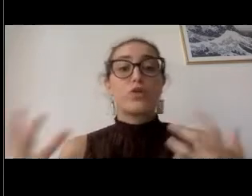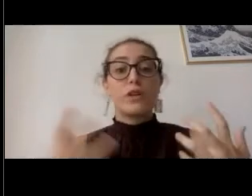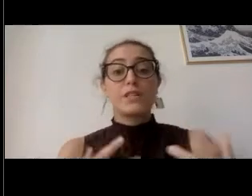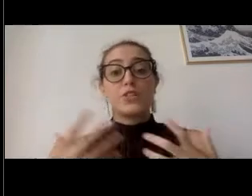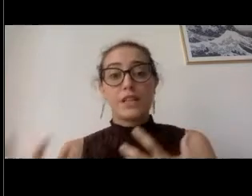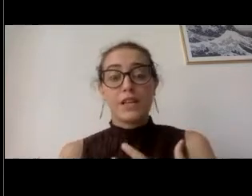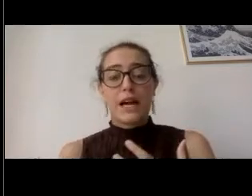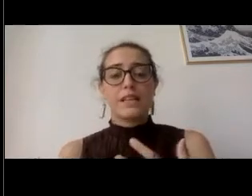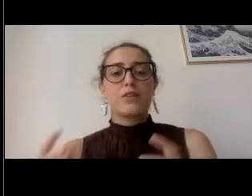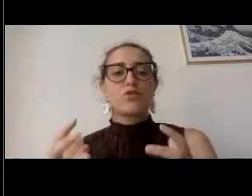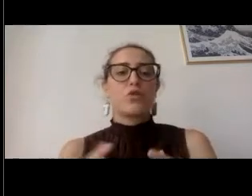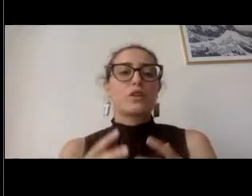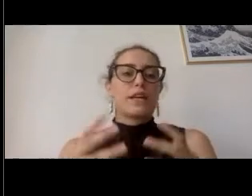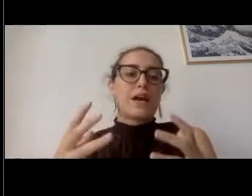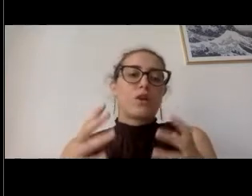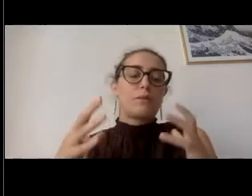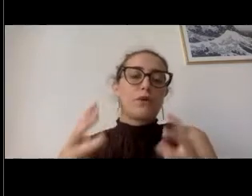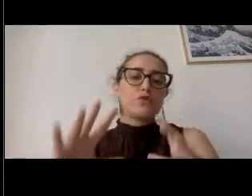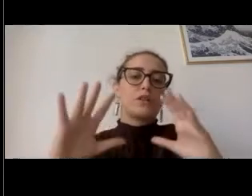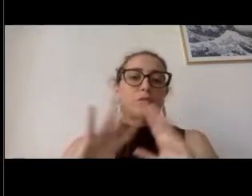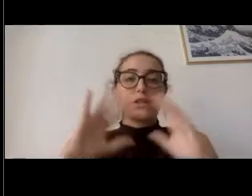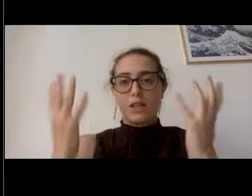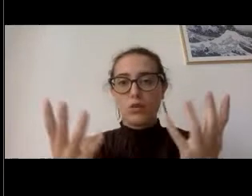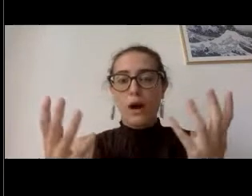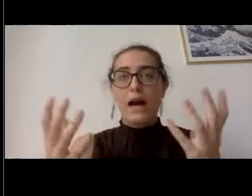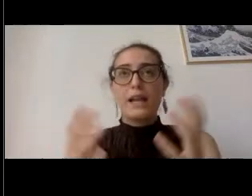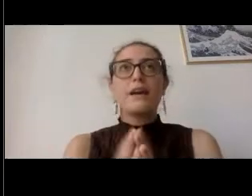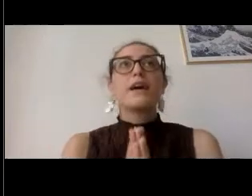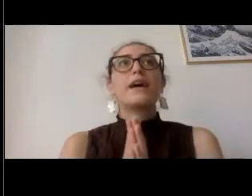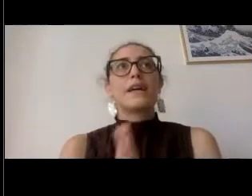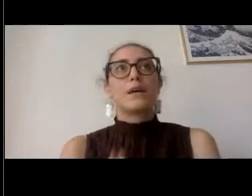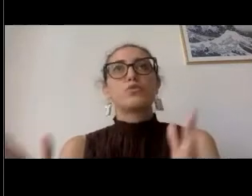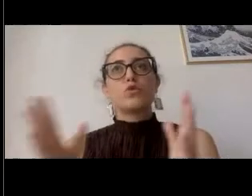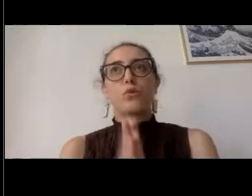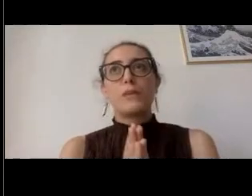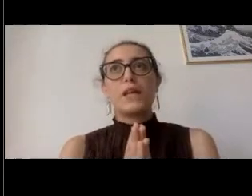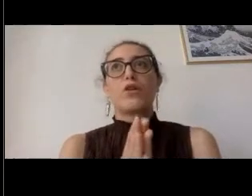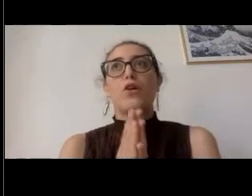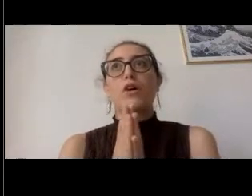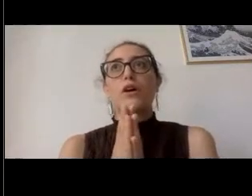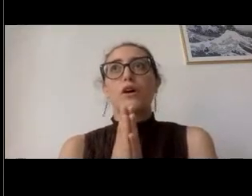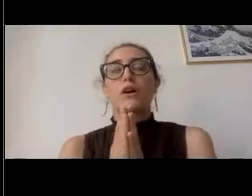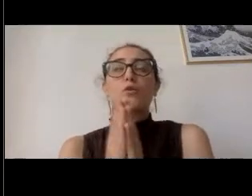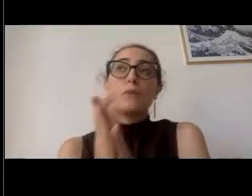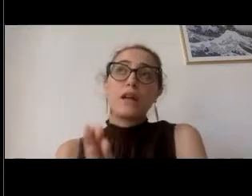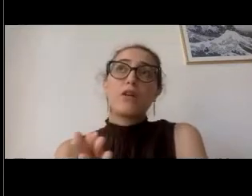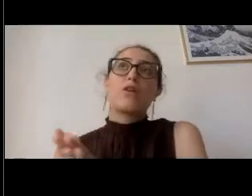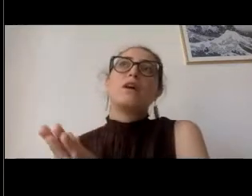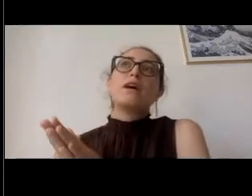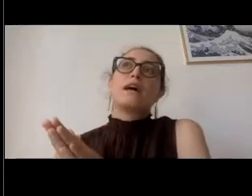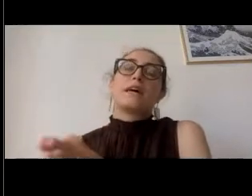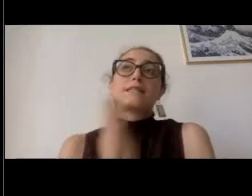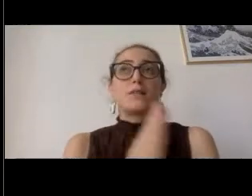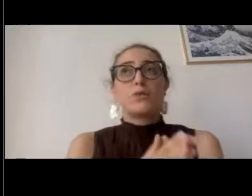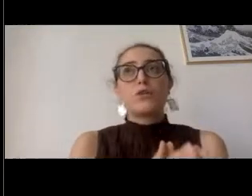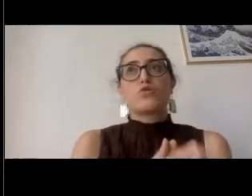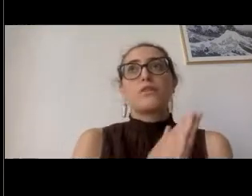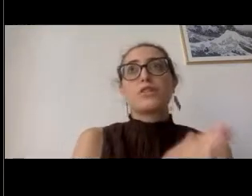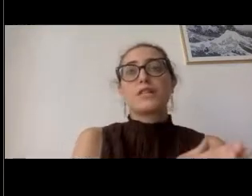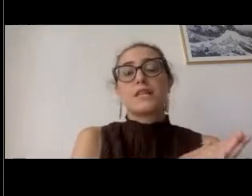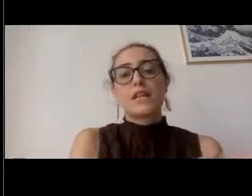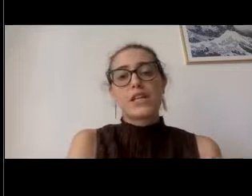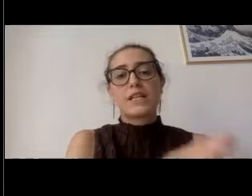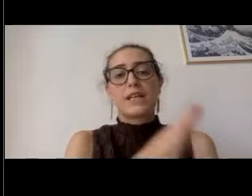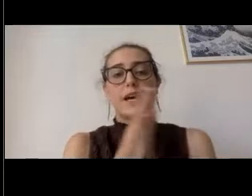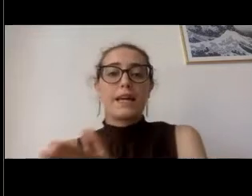ristrutturazione olistiche integrati che sono che hanno un approccio di tipo distrettuale e che appunto combinano combinano azioni